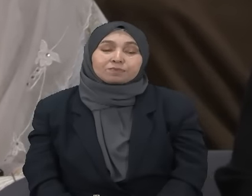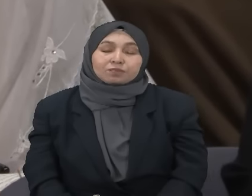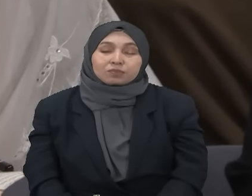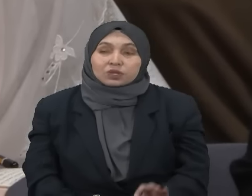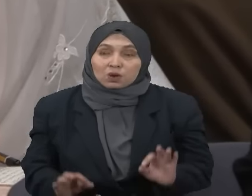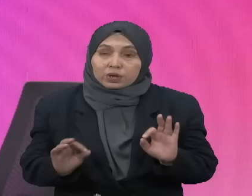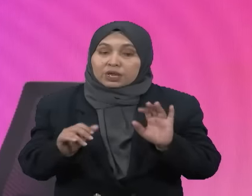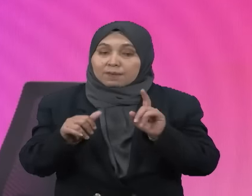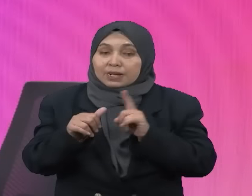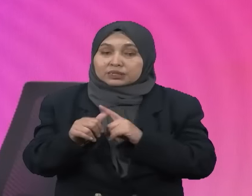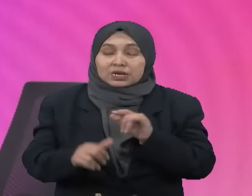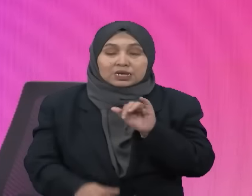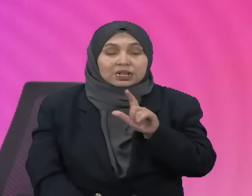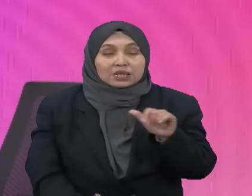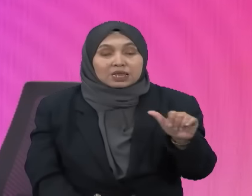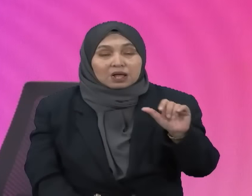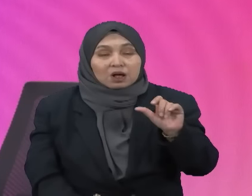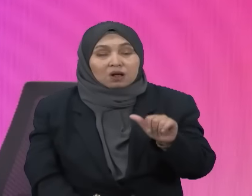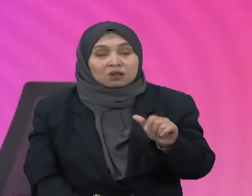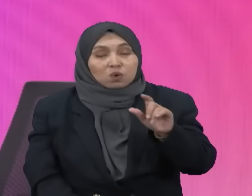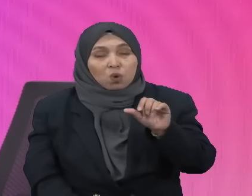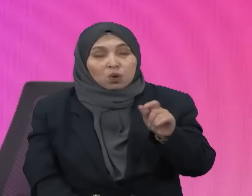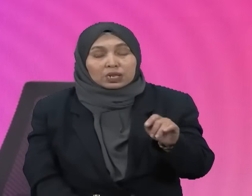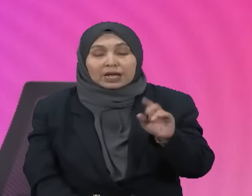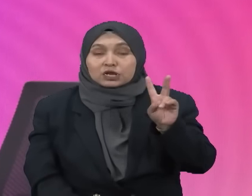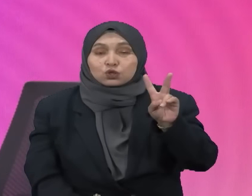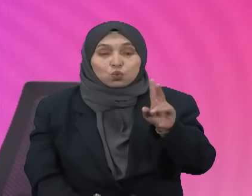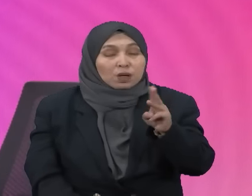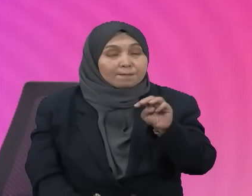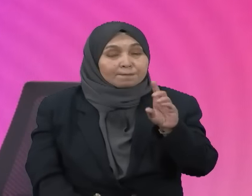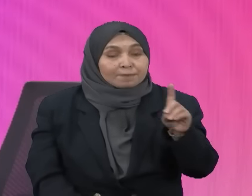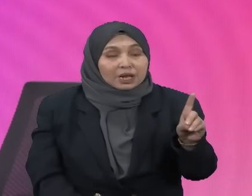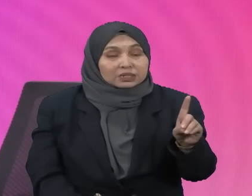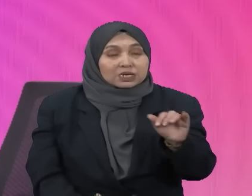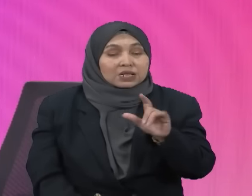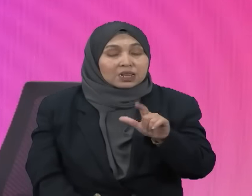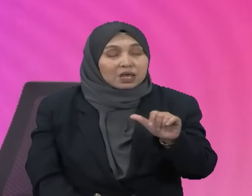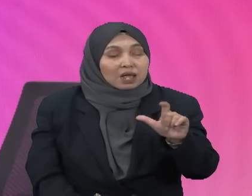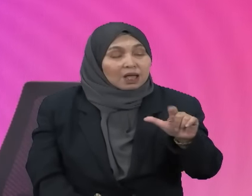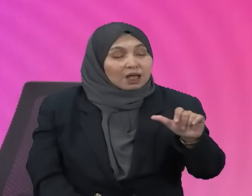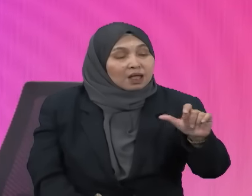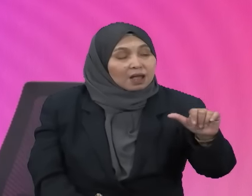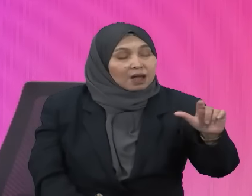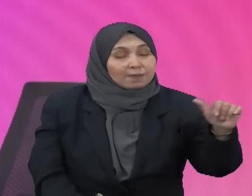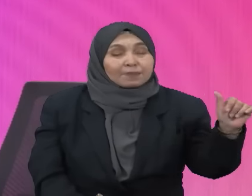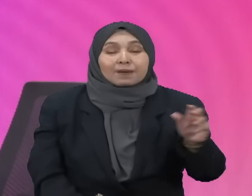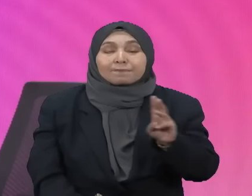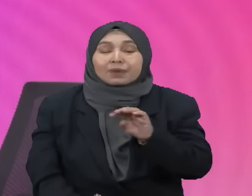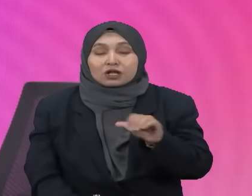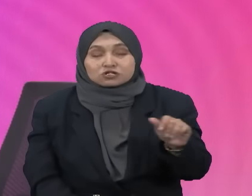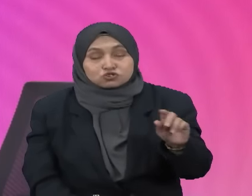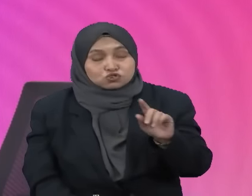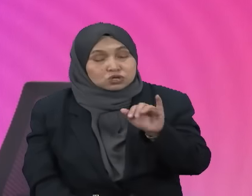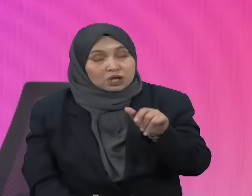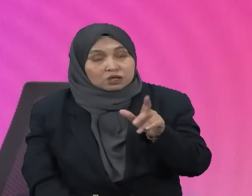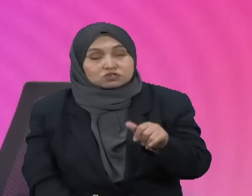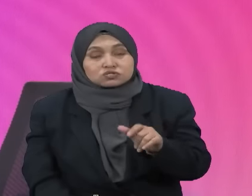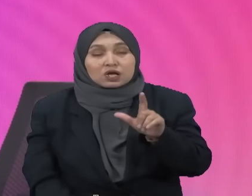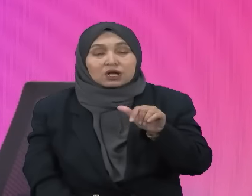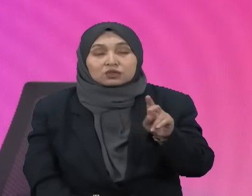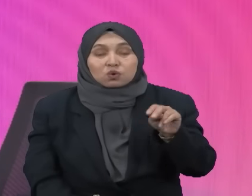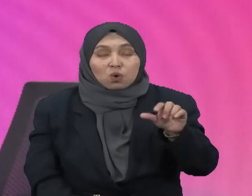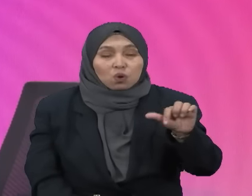okay, yang pertama illa anqalu, ada dua mad di situ, illa dipanjangkan mad jaiz, anqalu